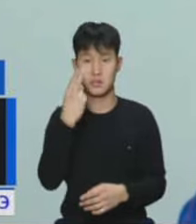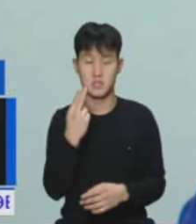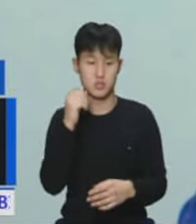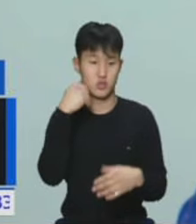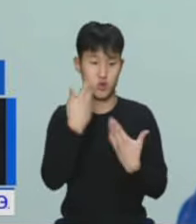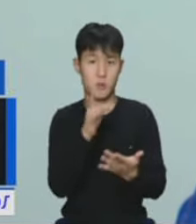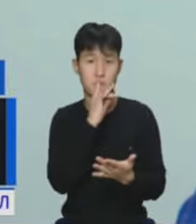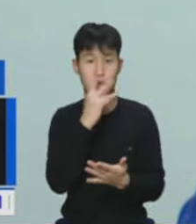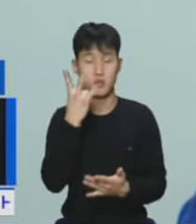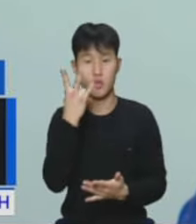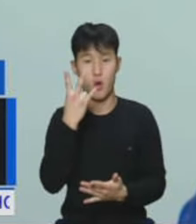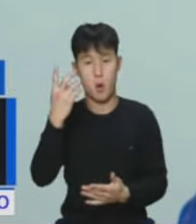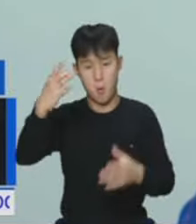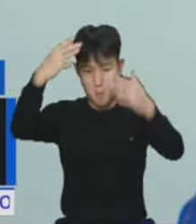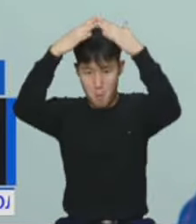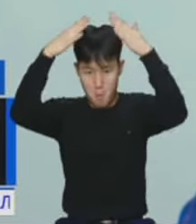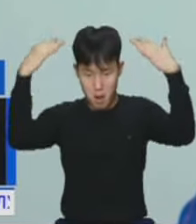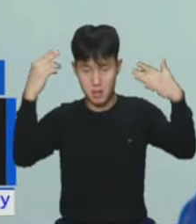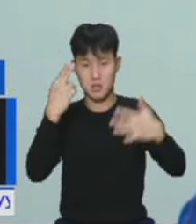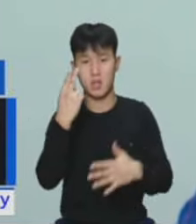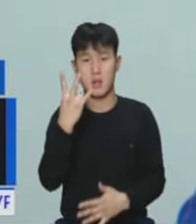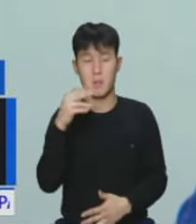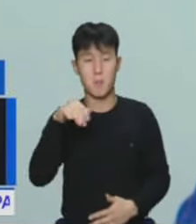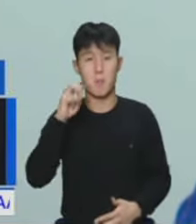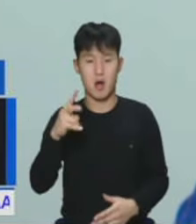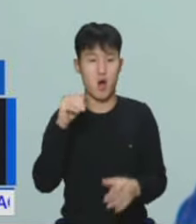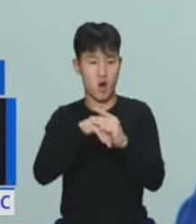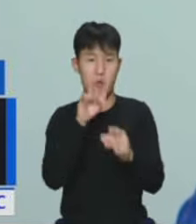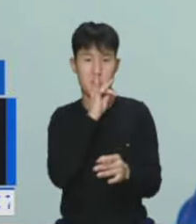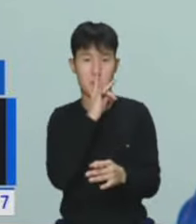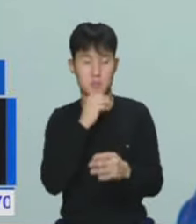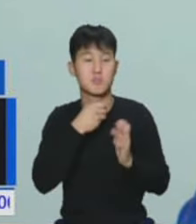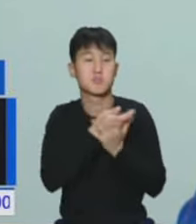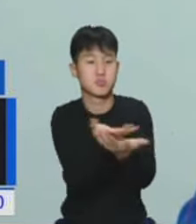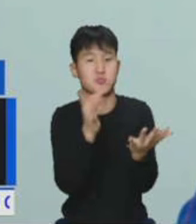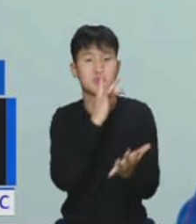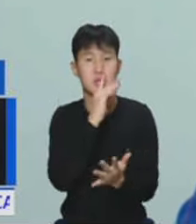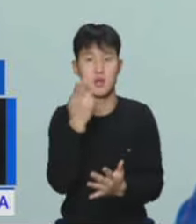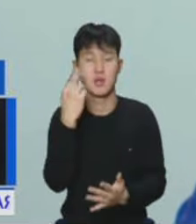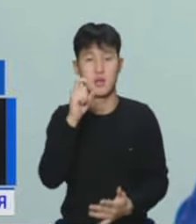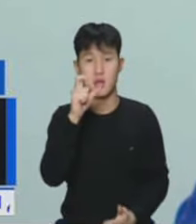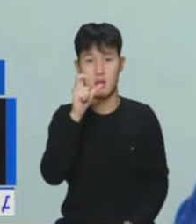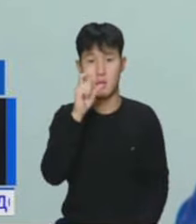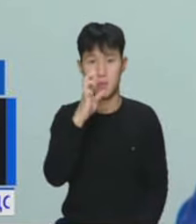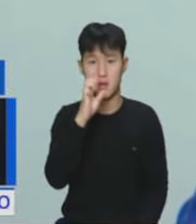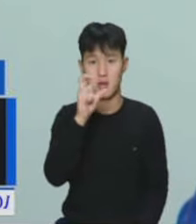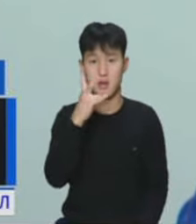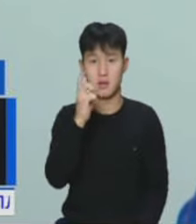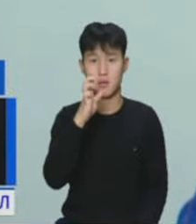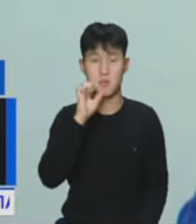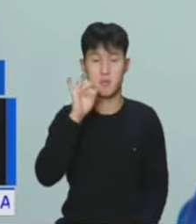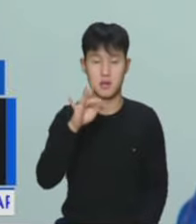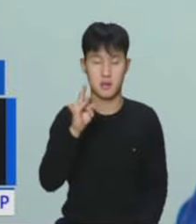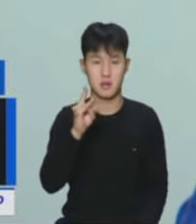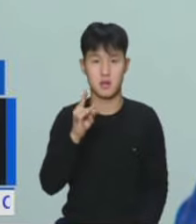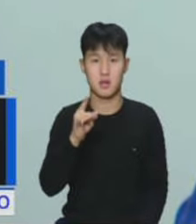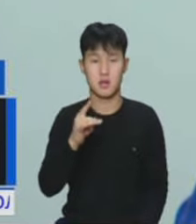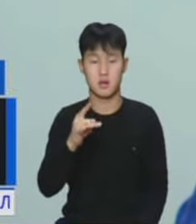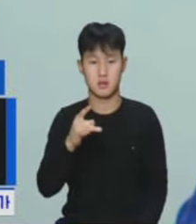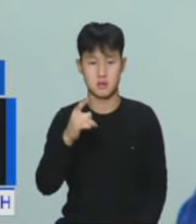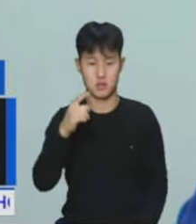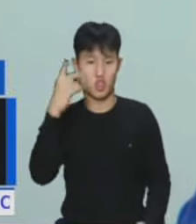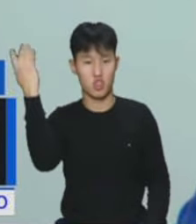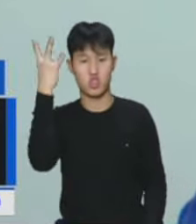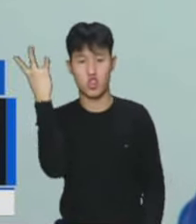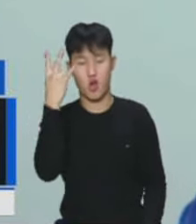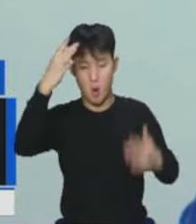Монгол ардын нам боллоо гэж би хэлэх зарлах болно. Доо яамны сайд Бэнквайр ногоо малгайт гэж ард түмэнд